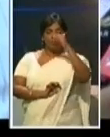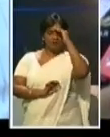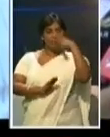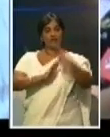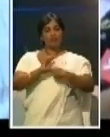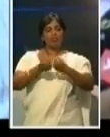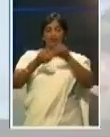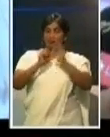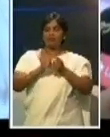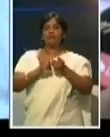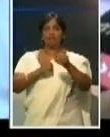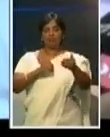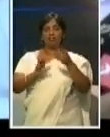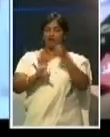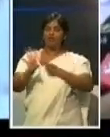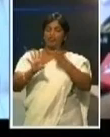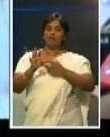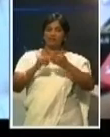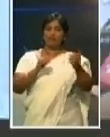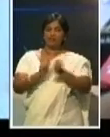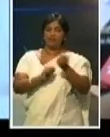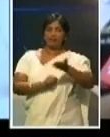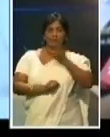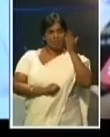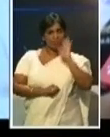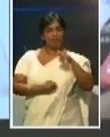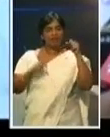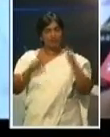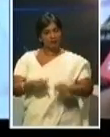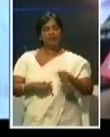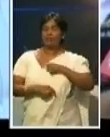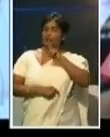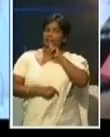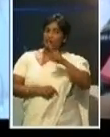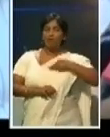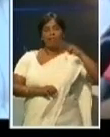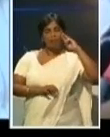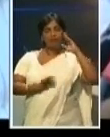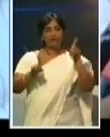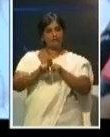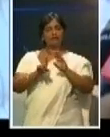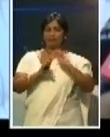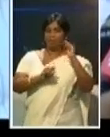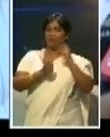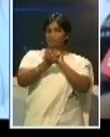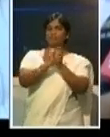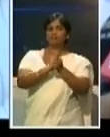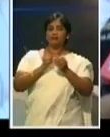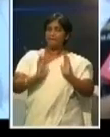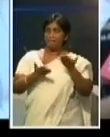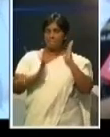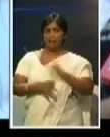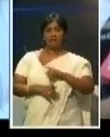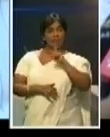රට හරි පැත්තකට ගන්න ඉදිරි අවුරුදු කීපය තුළ හැකියාව ලැබෙනවා. දැනටමත් කියපු දේවල් පොරොන්දු යම් තාක්ෂණයකට වෙනසක් ඇති කරගන්න ආරම්භ